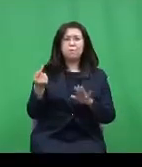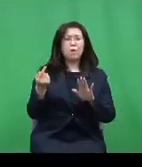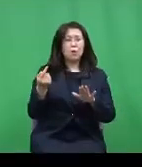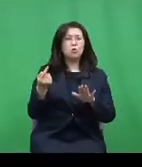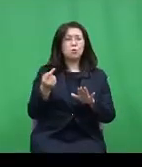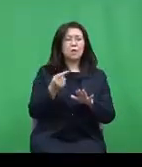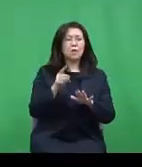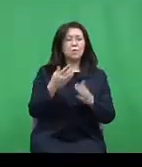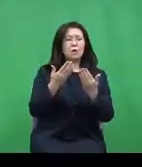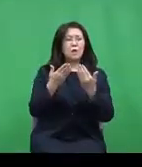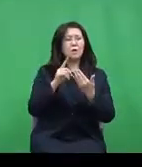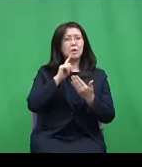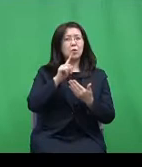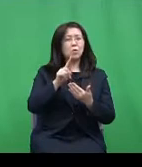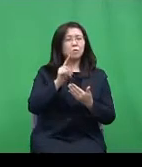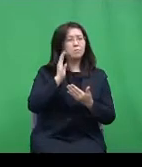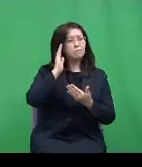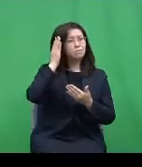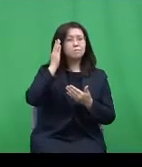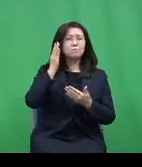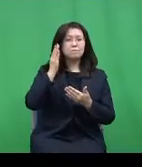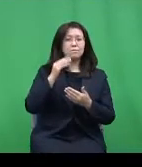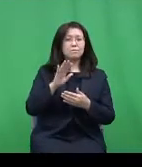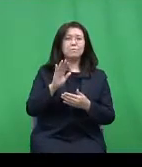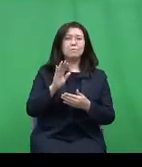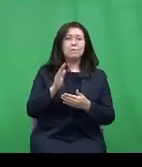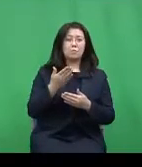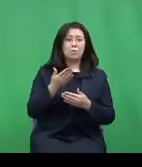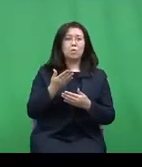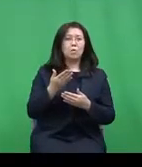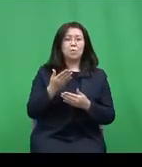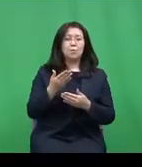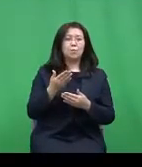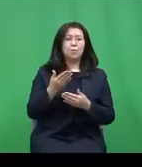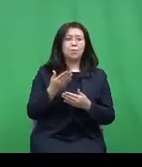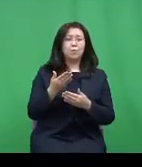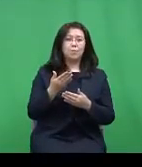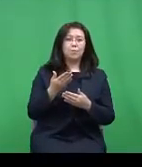ので、どれとなかなか言いにくいんですけれども、まあ、